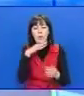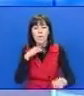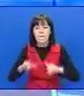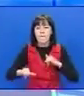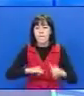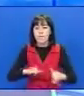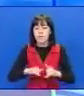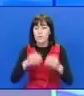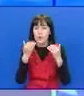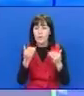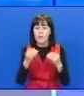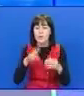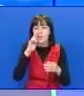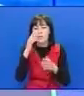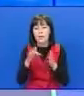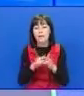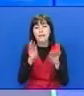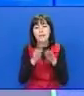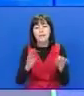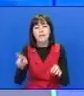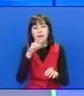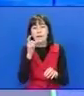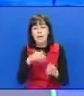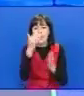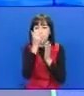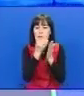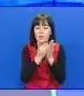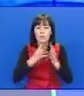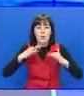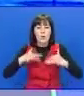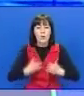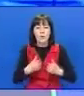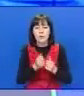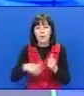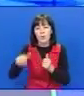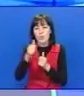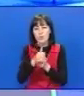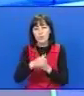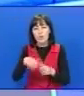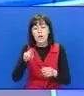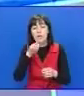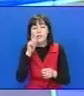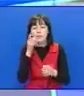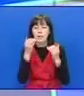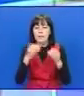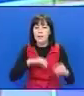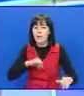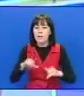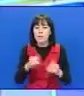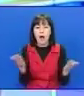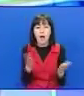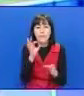талқы тарасына салсақ, Шымшаһар жеткіншектері тиісті тізімде өкінішке орай көш бастап тұр. Жас буынды қылмысқа итермелейтін